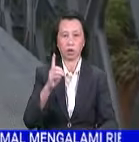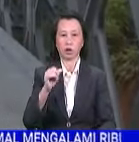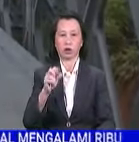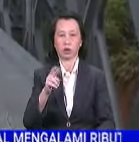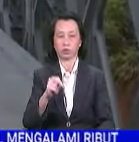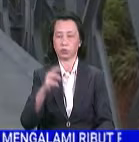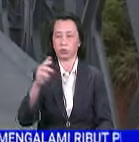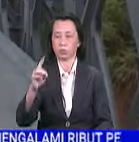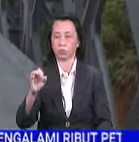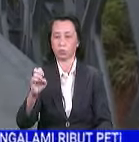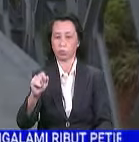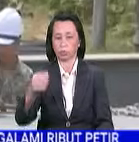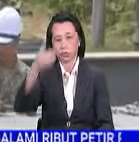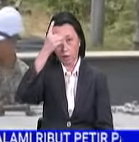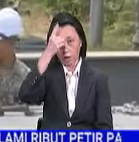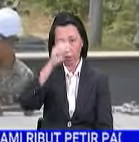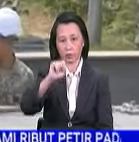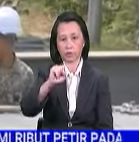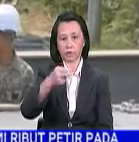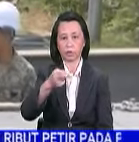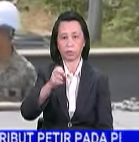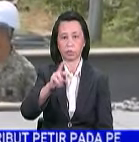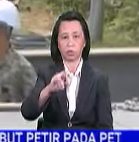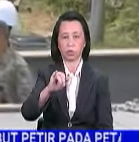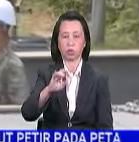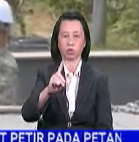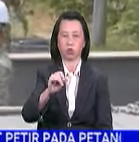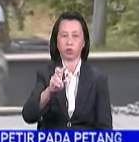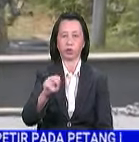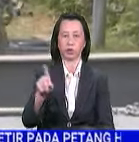Dong, Datuk Sri Syahiruddin Abdul Moin.